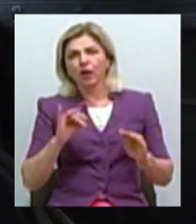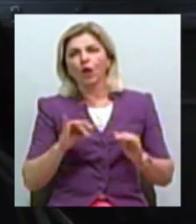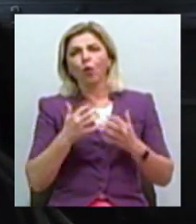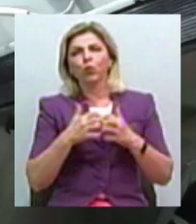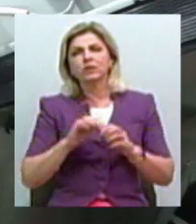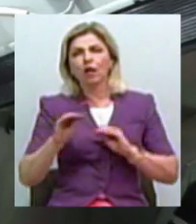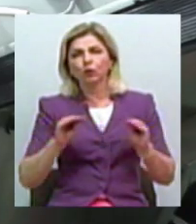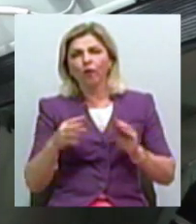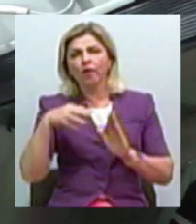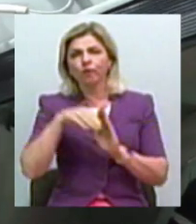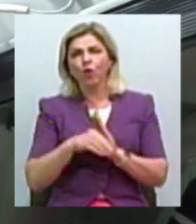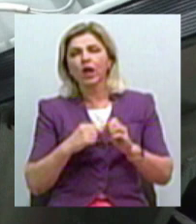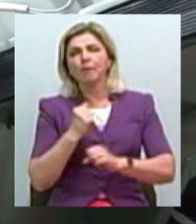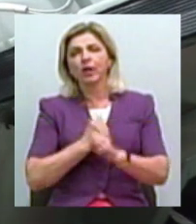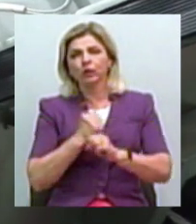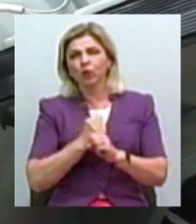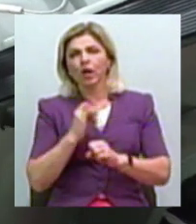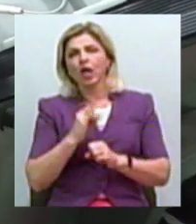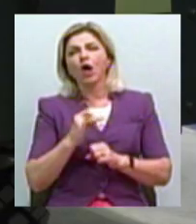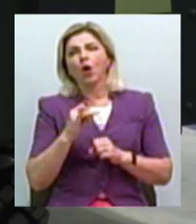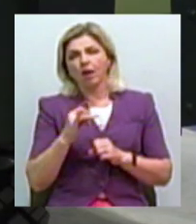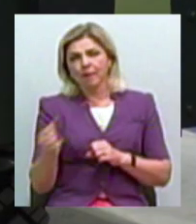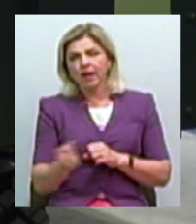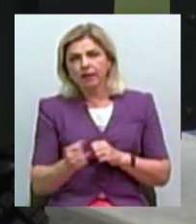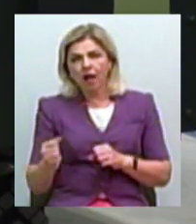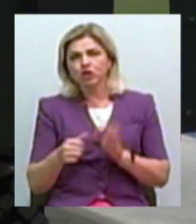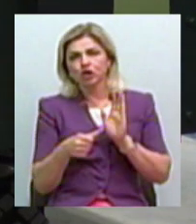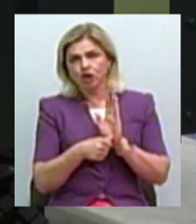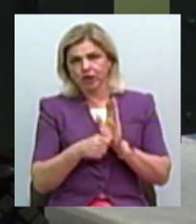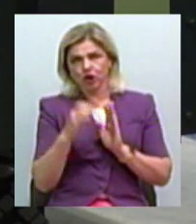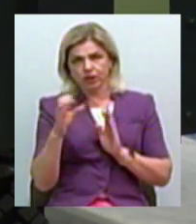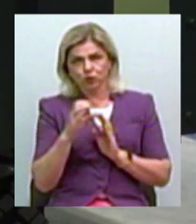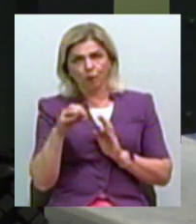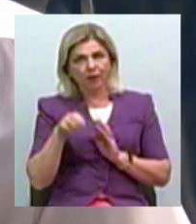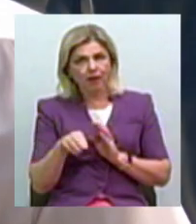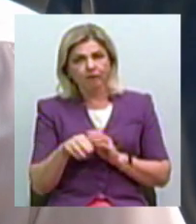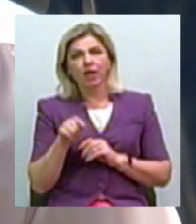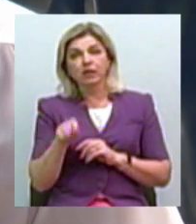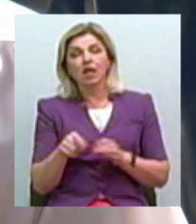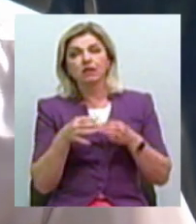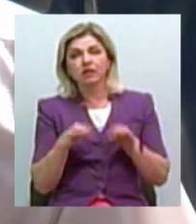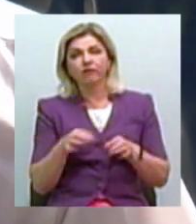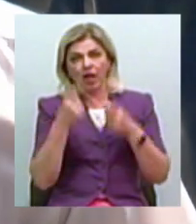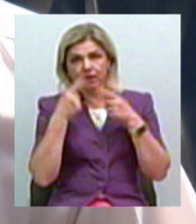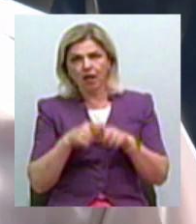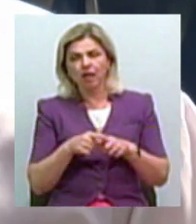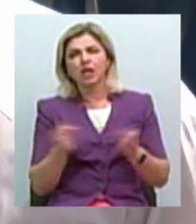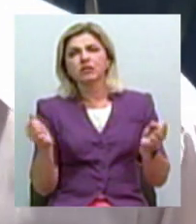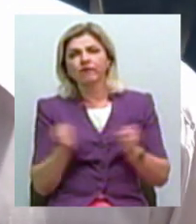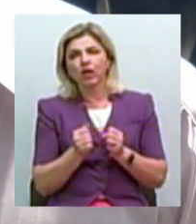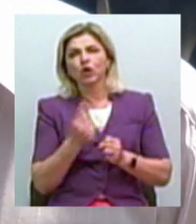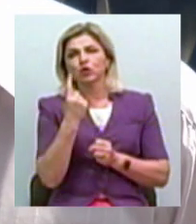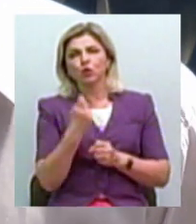з двигуна «Івека» та коробки механічної передач шестиступеневої, що дозволяє цій техніці розвивати швидкість